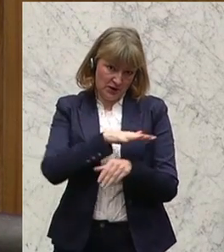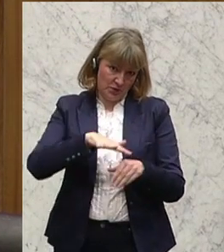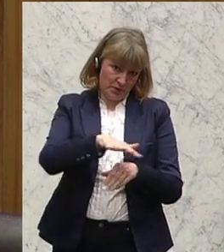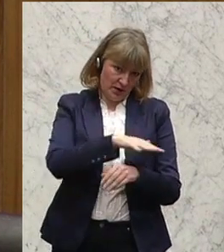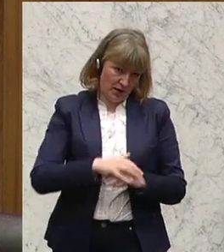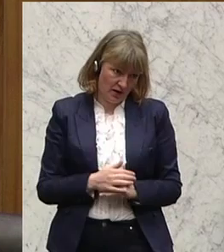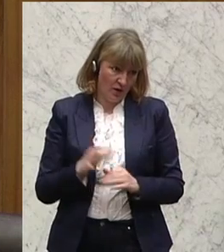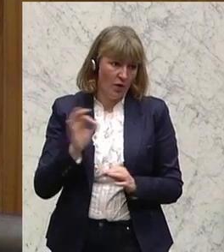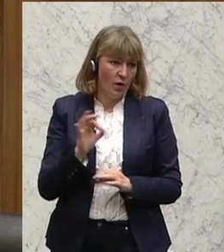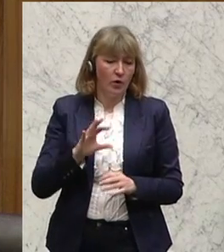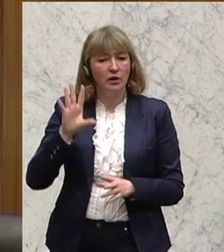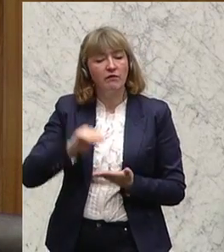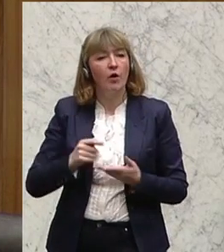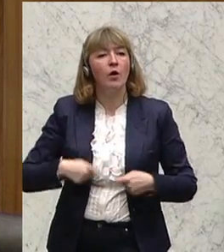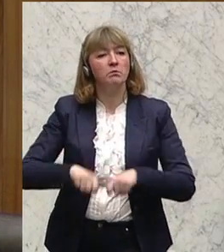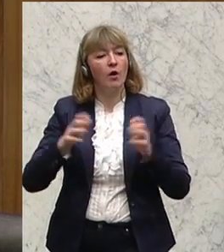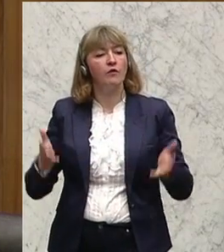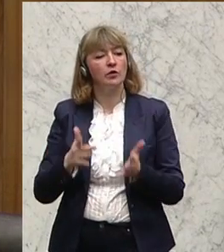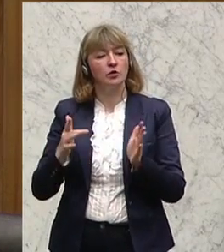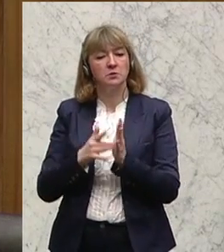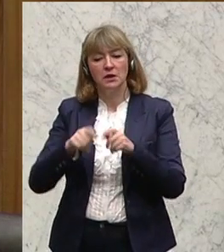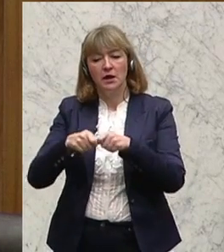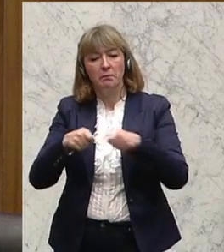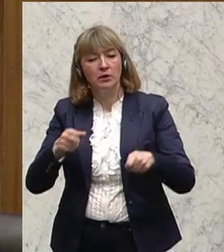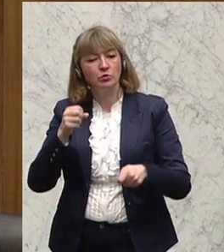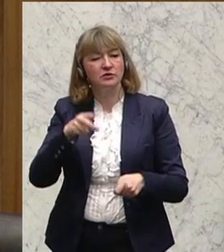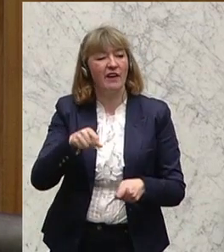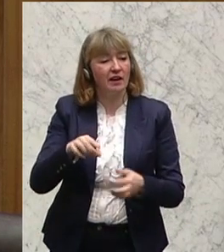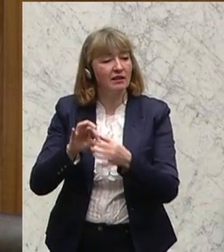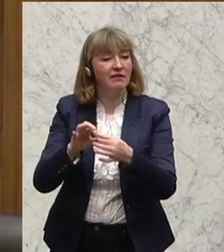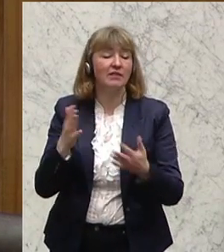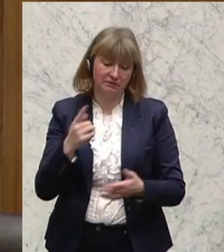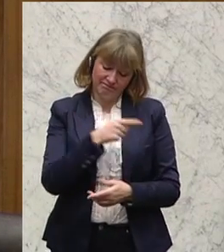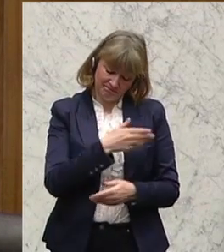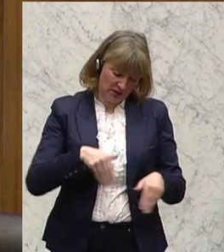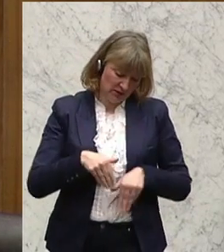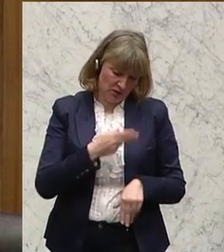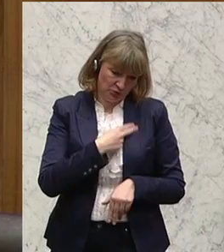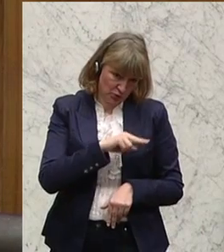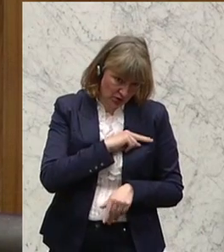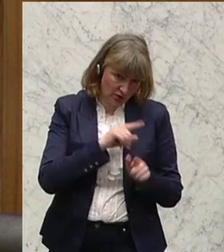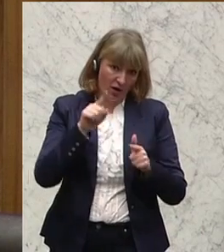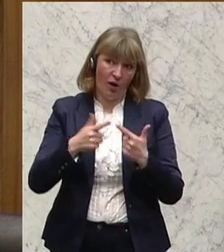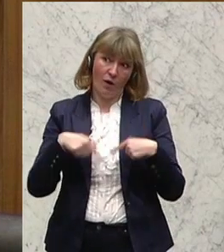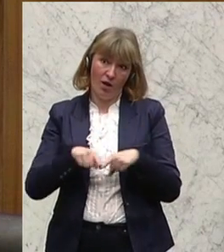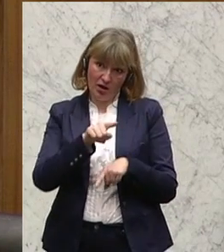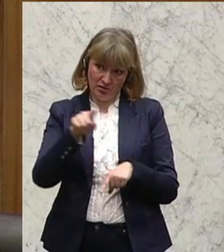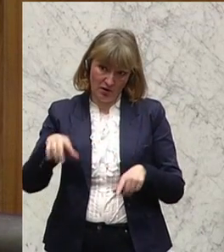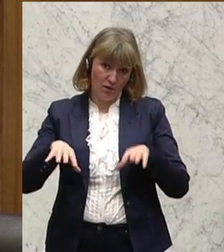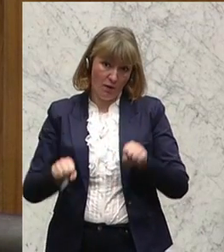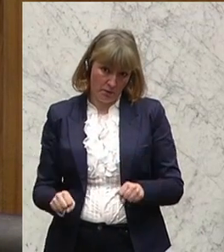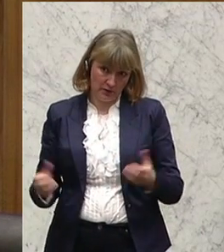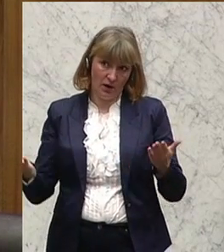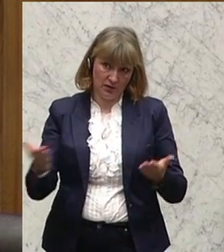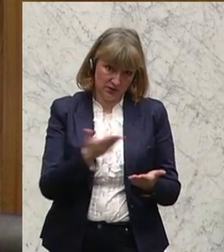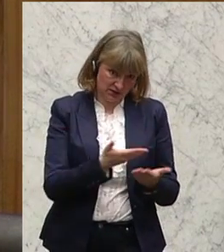Frage der Zweckbindung der Wohnbeförderungsmittel, Sie wissen es alle, das betrifft natürlich einerseits Wirtschaftsministerium, andererseits die Zuständigkeit der Länder, ist Länderkompetenz.